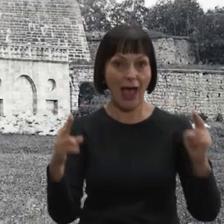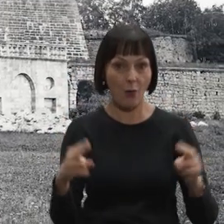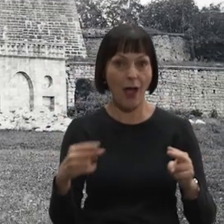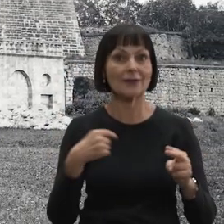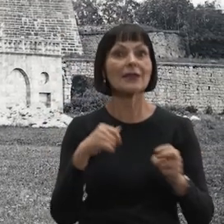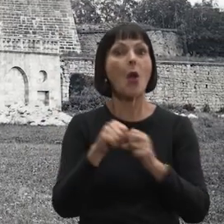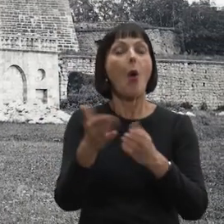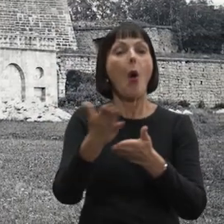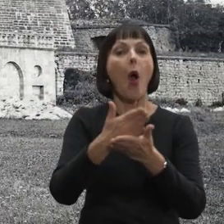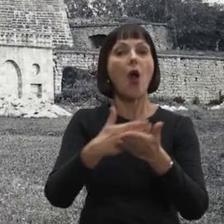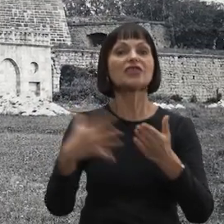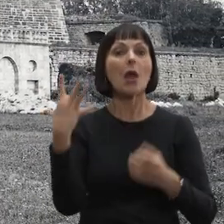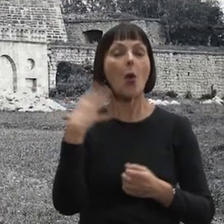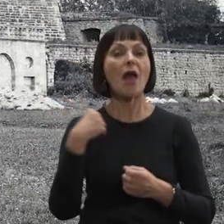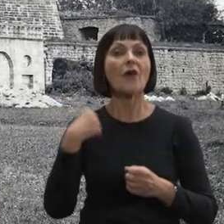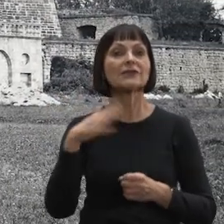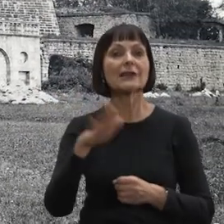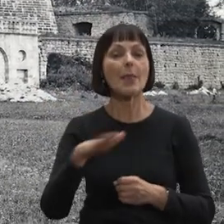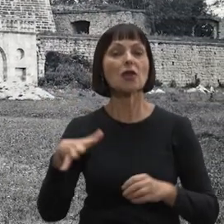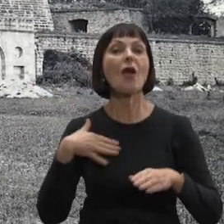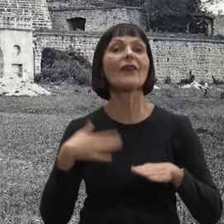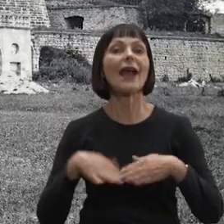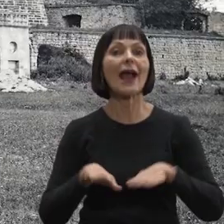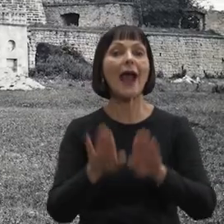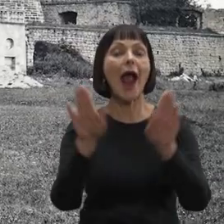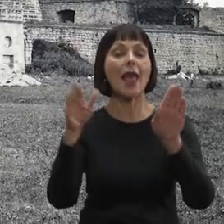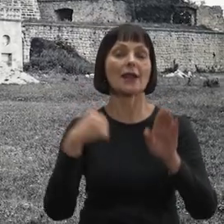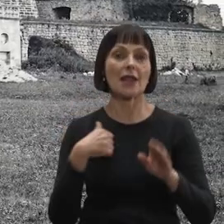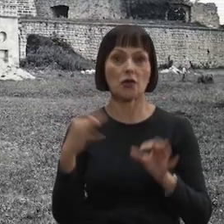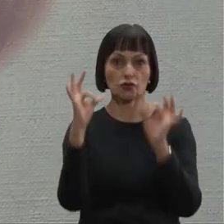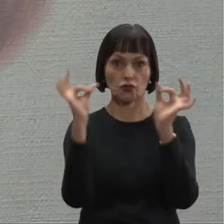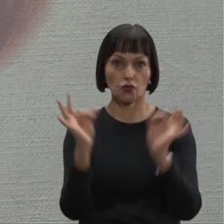zespół pałacowo-zamkowy jest oddziałem Lwowskiej Narodowej Galerii Sztuki.